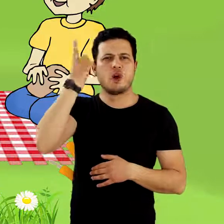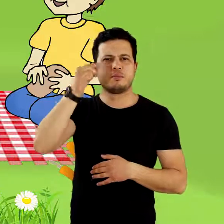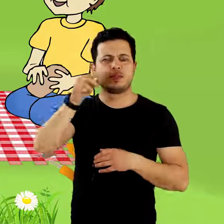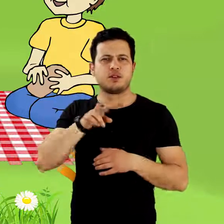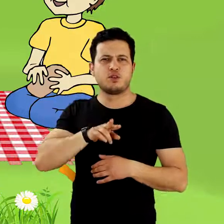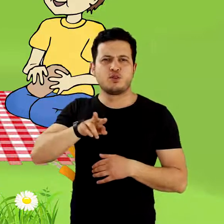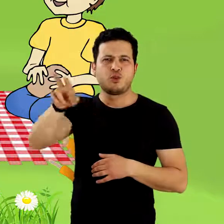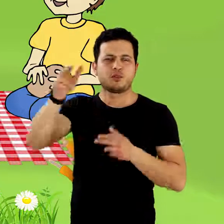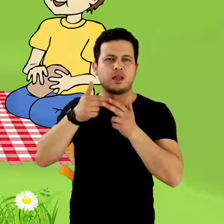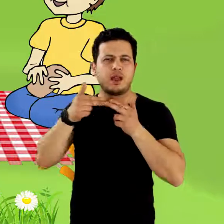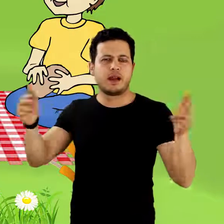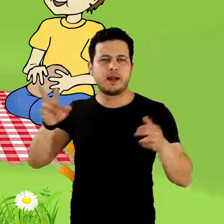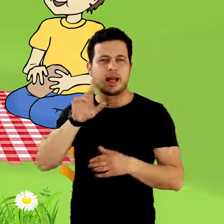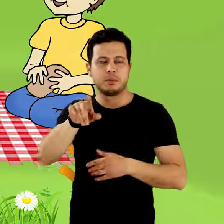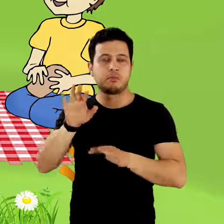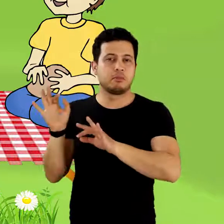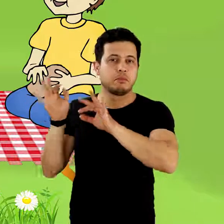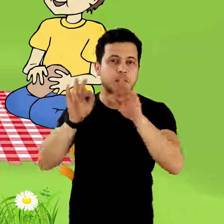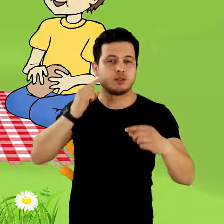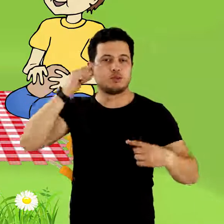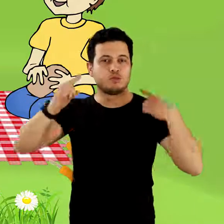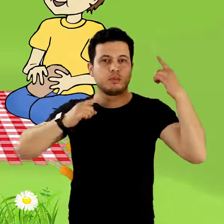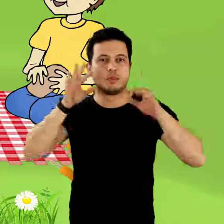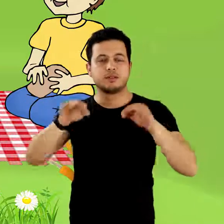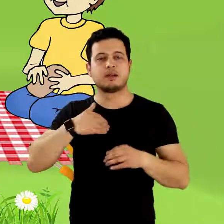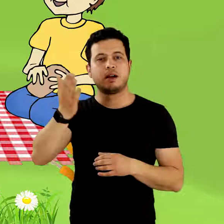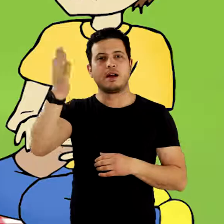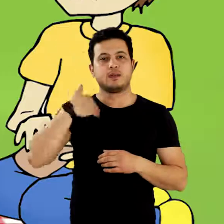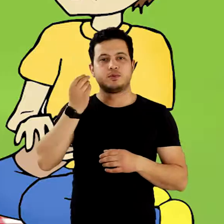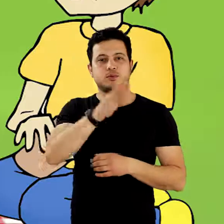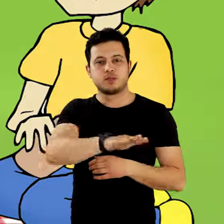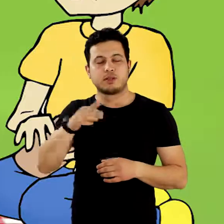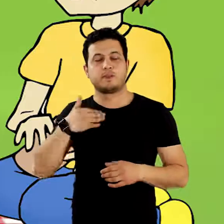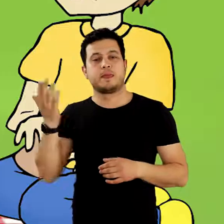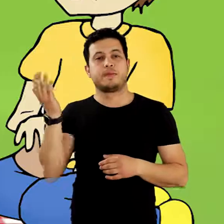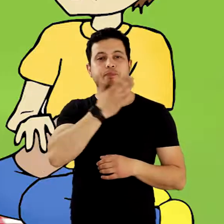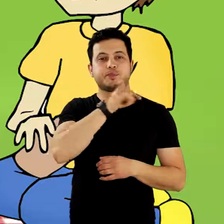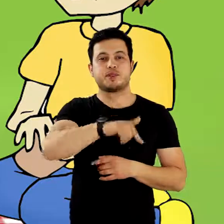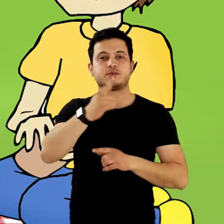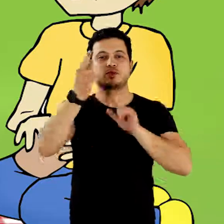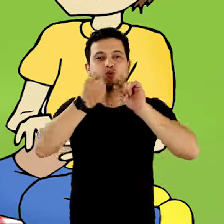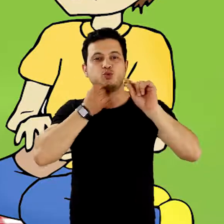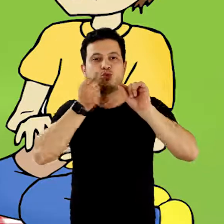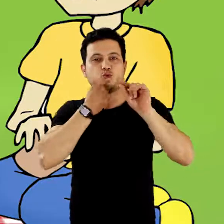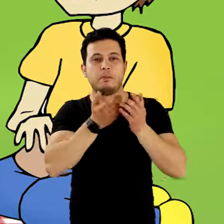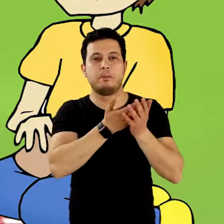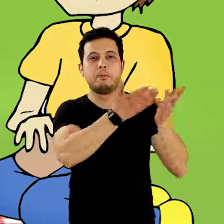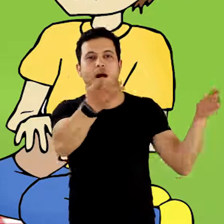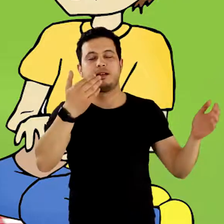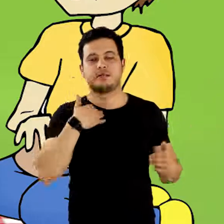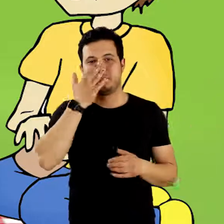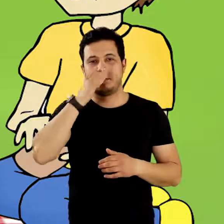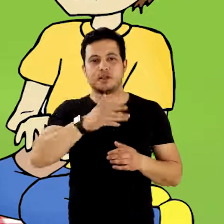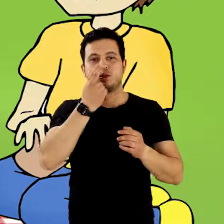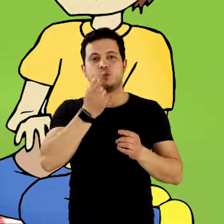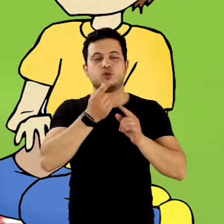miydiler, bilemediler. Hadi bakalım çocuklar, artık gitme vakti. Bağda üzümler bizi bekler. Gidelim de bağdan biraz